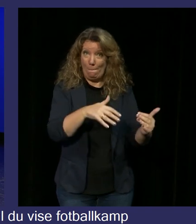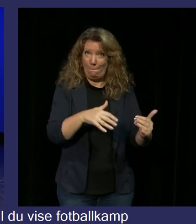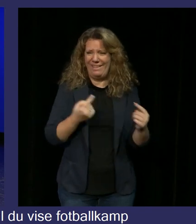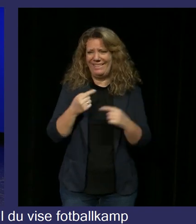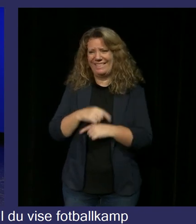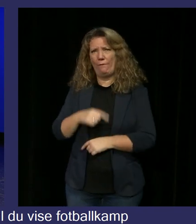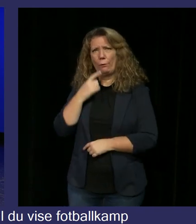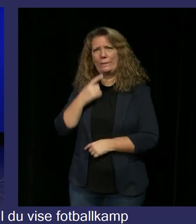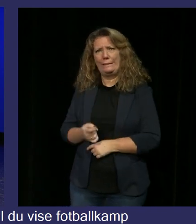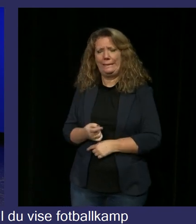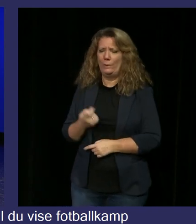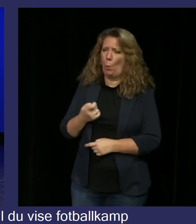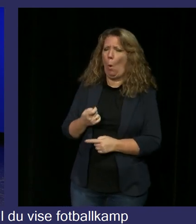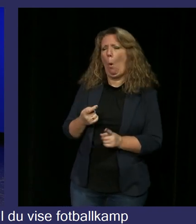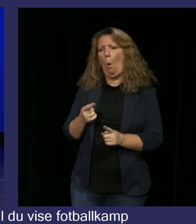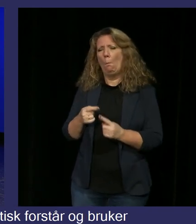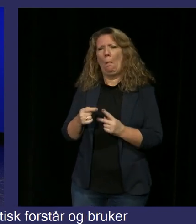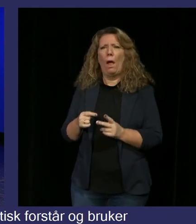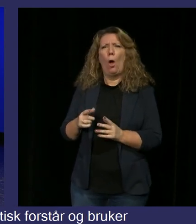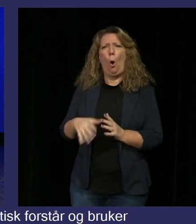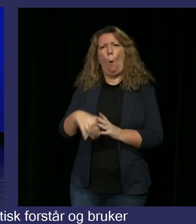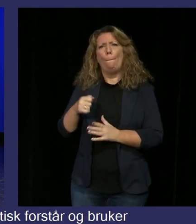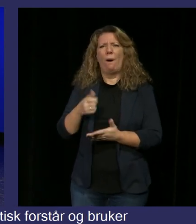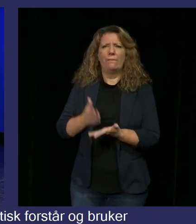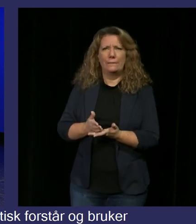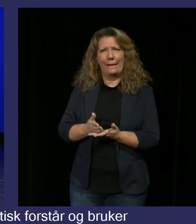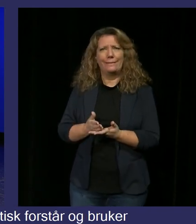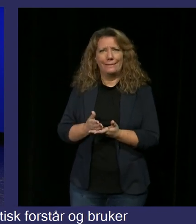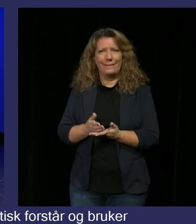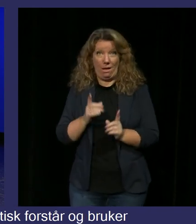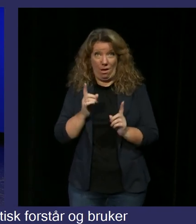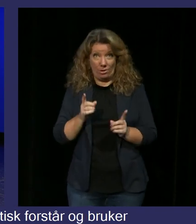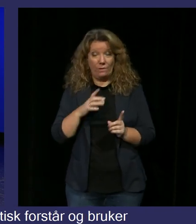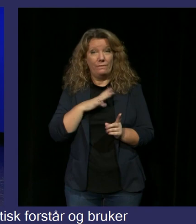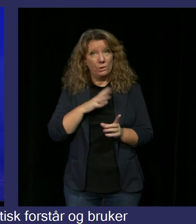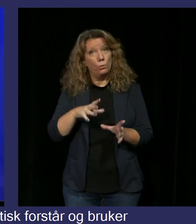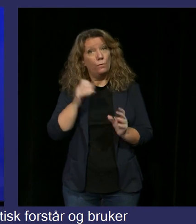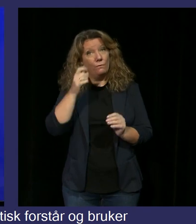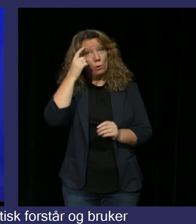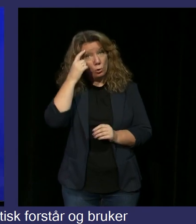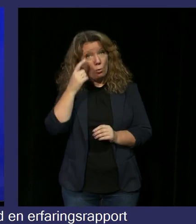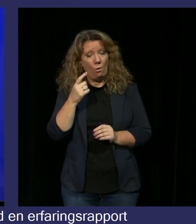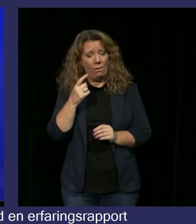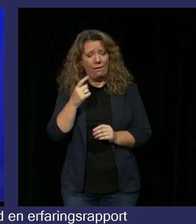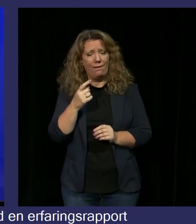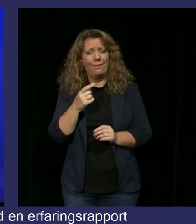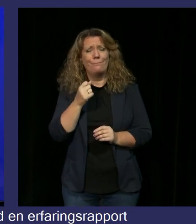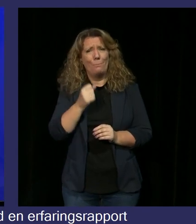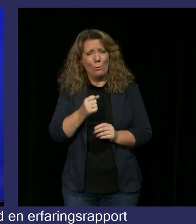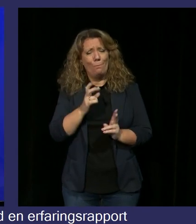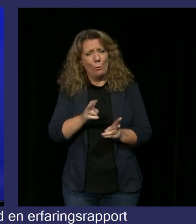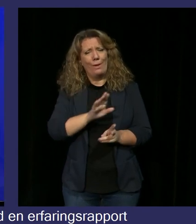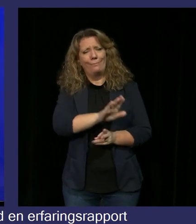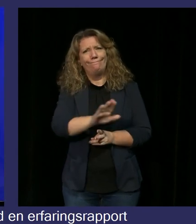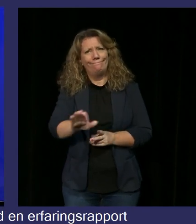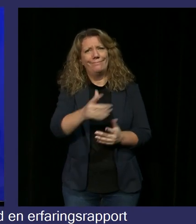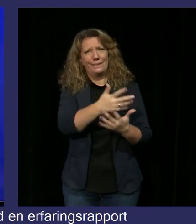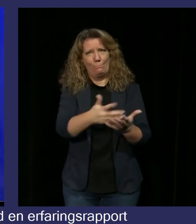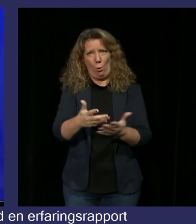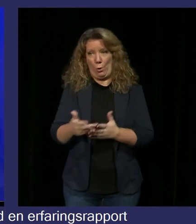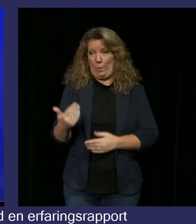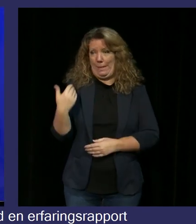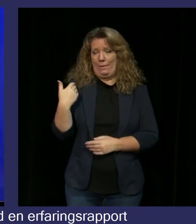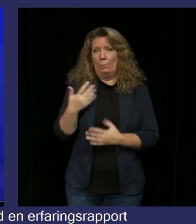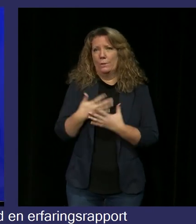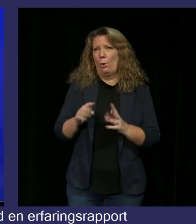noe med opphavsrett. Fordi det et eller annet med at hvis du faktisk forstår å bruke brukerens språk. Da. Og da det Språkrådet akkurat kommet med